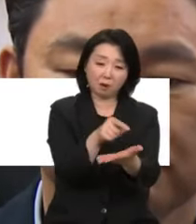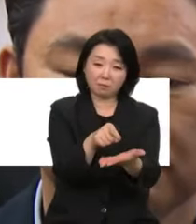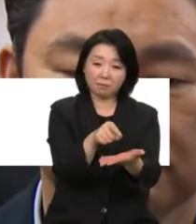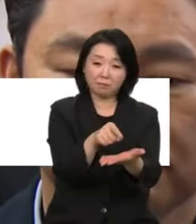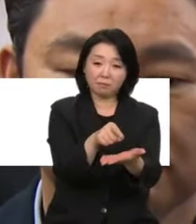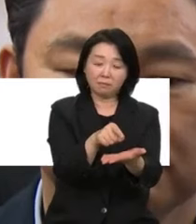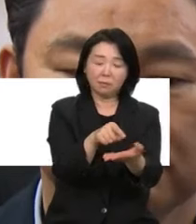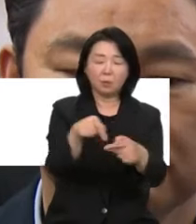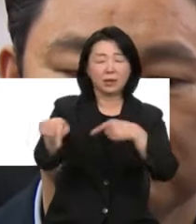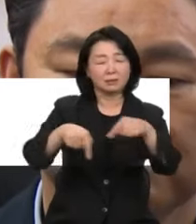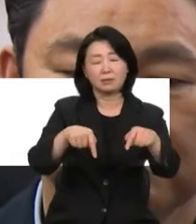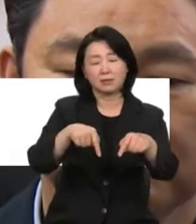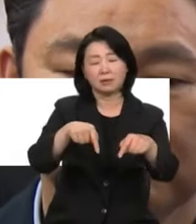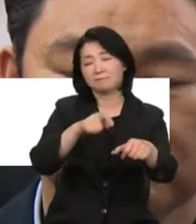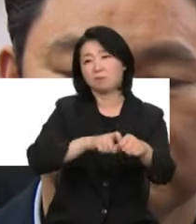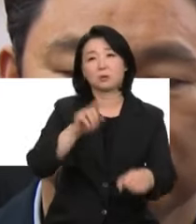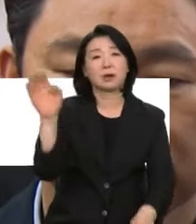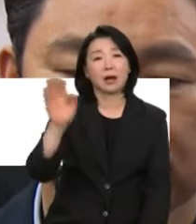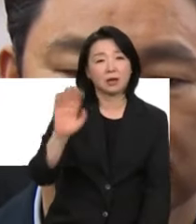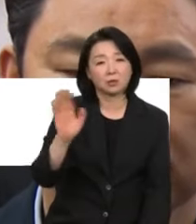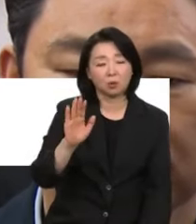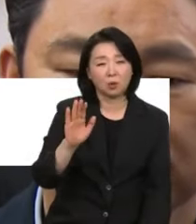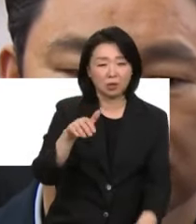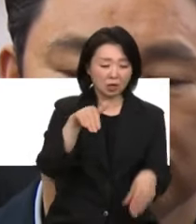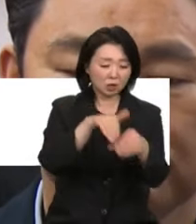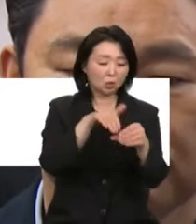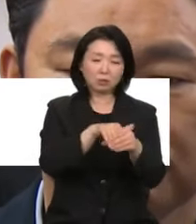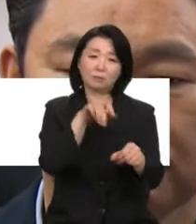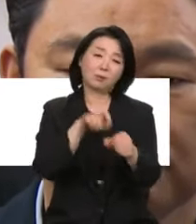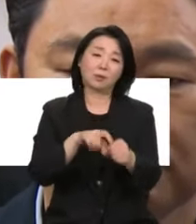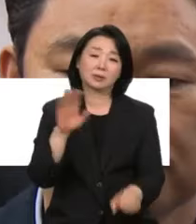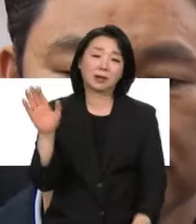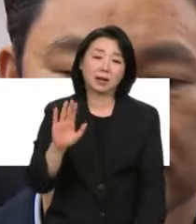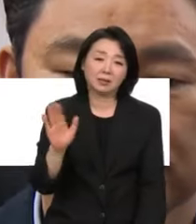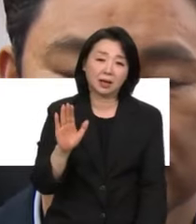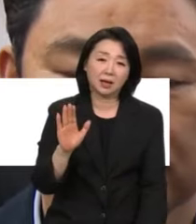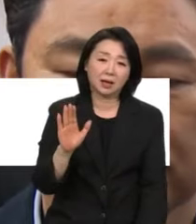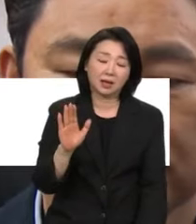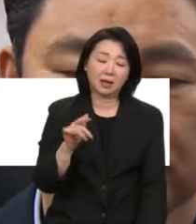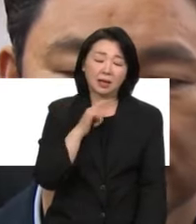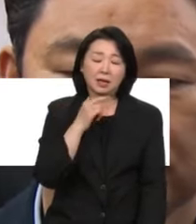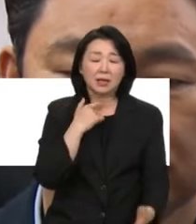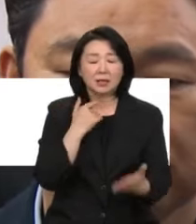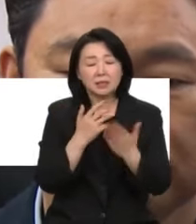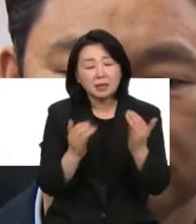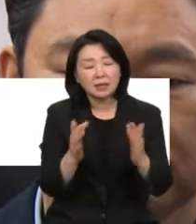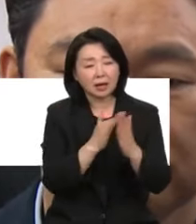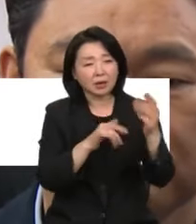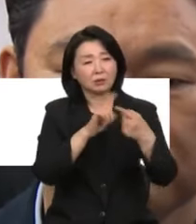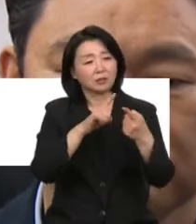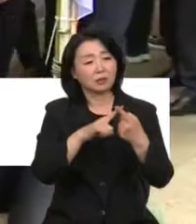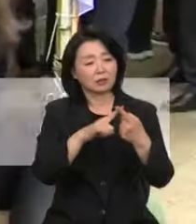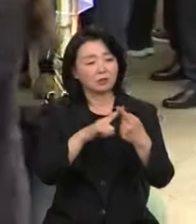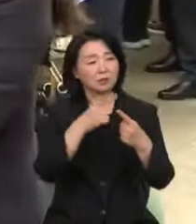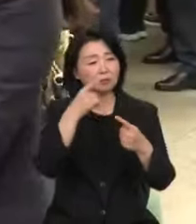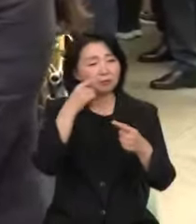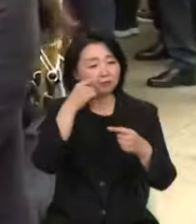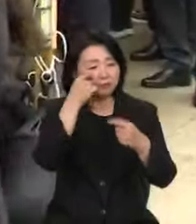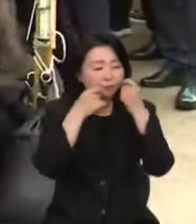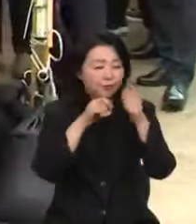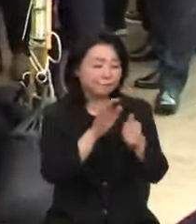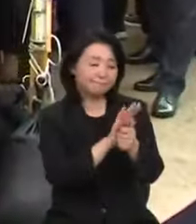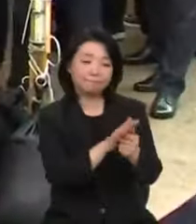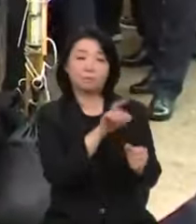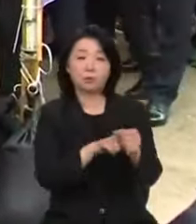정쟁의 대상도 아니고 또 총선용도 아니고 정말 희생자 유가족들의 눈물을 정말 닦아주기 위한. 만남